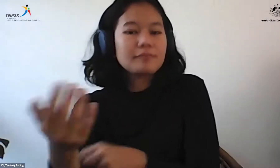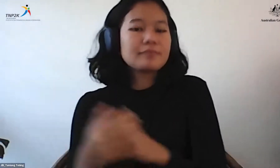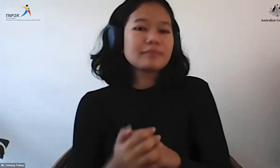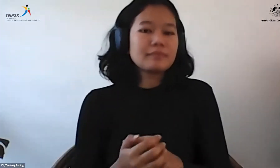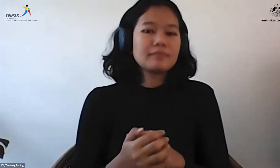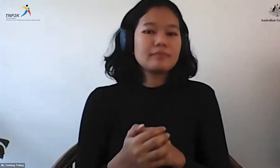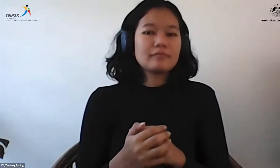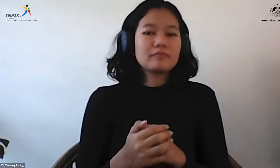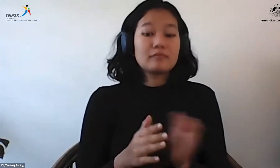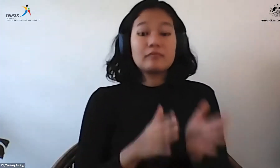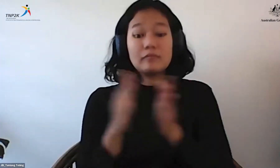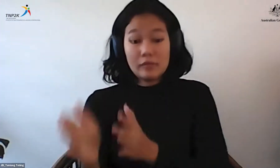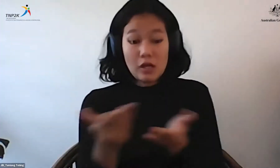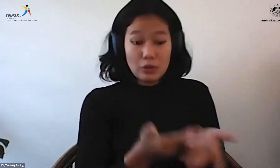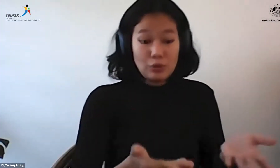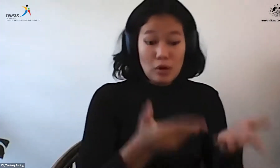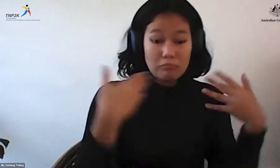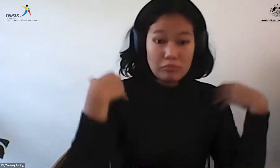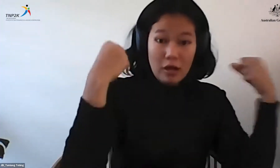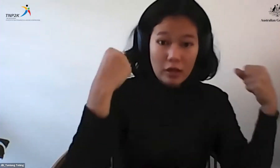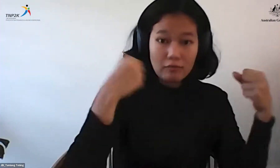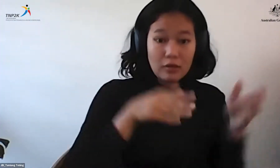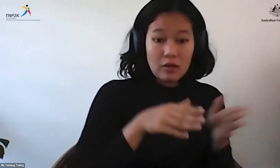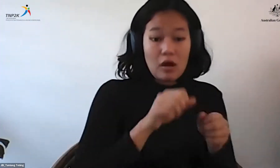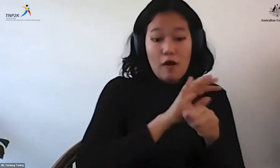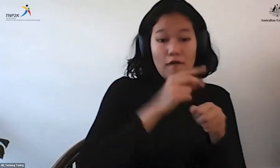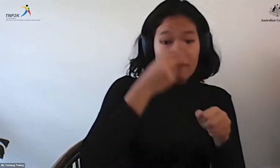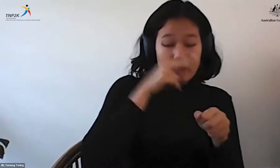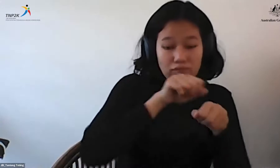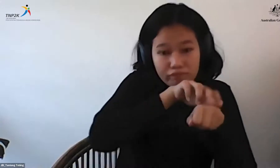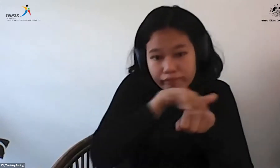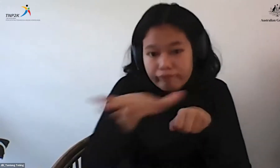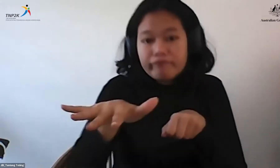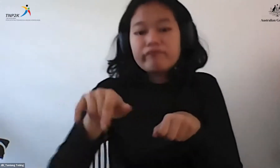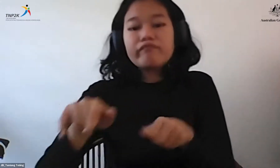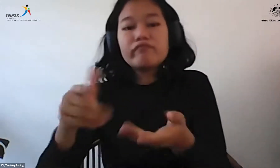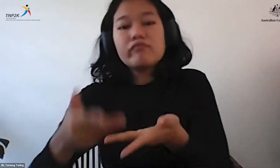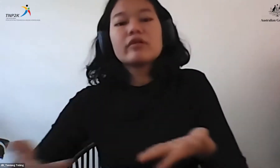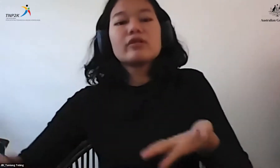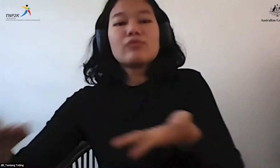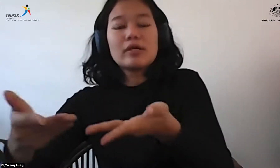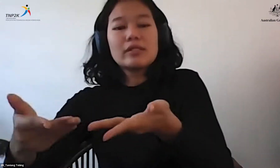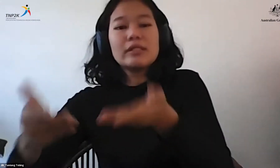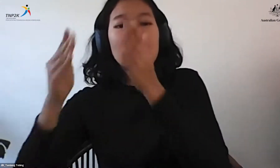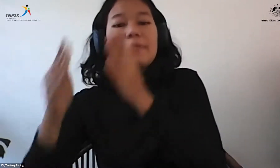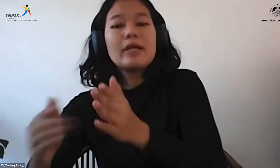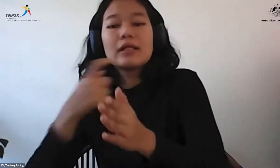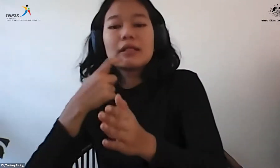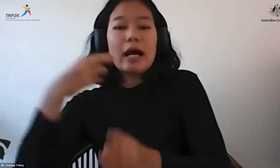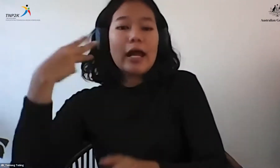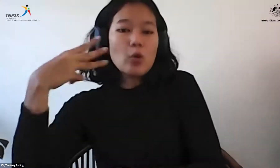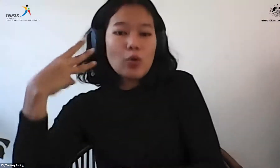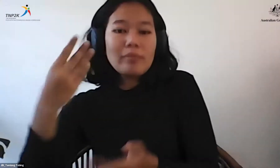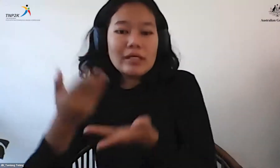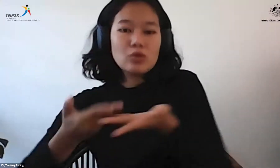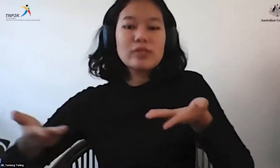Hingga kemudian bagaimana virus ini kemudian juga mempengaruhi aspek ekonomi dan sosial.